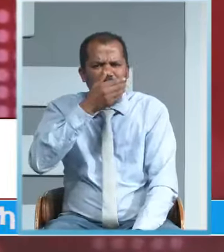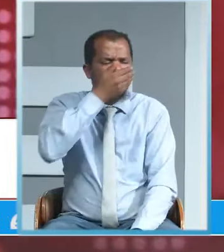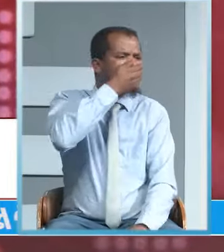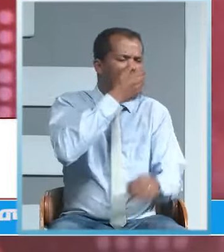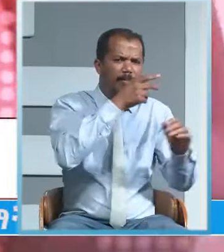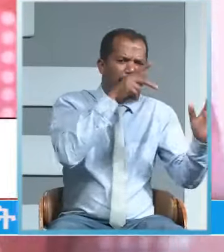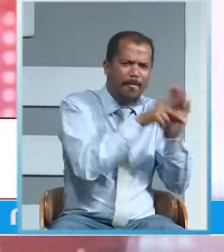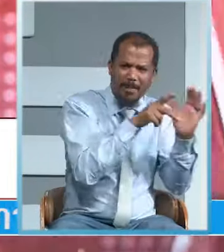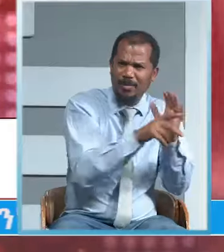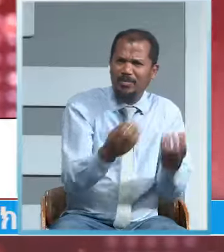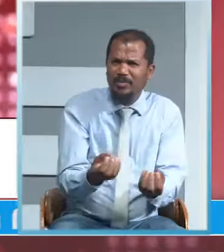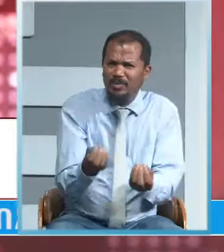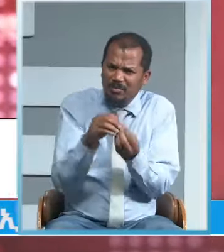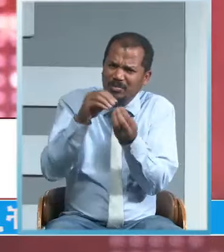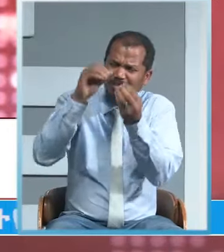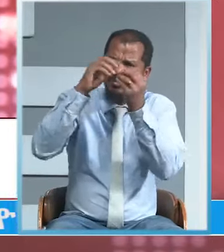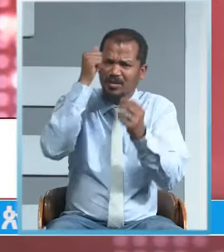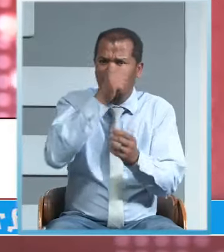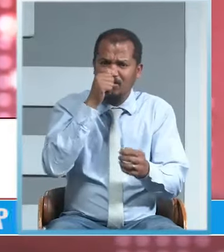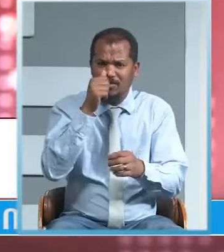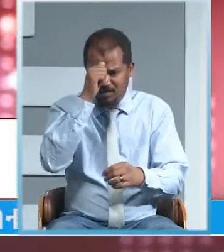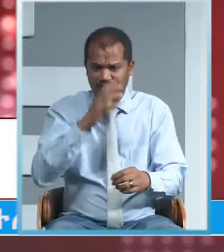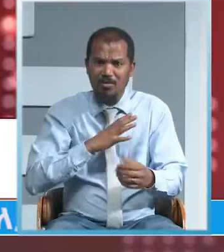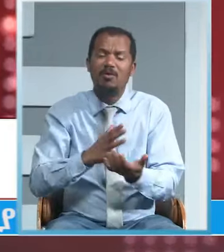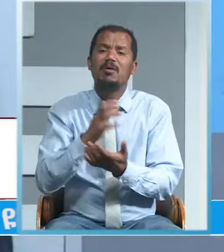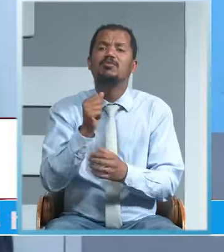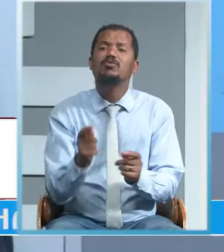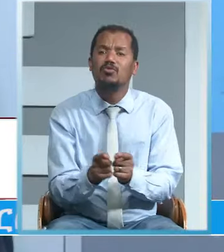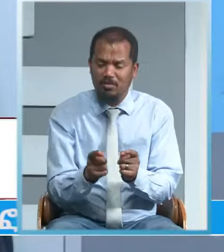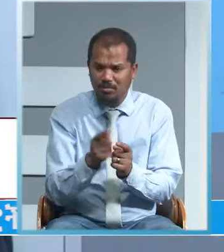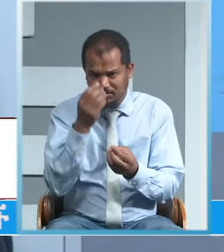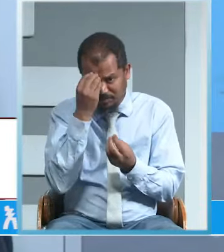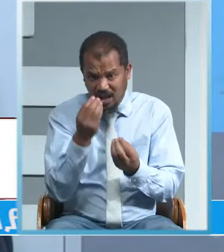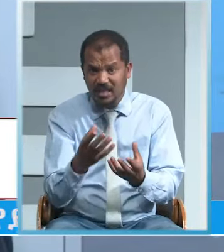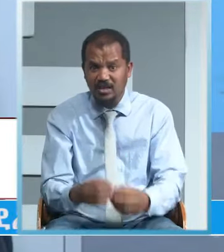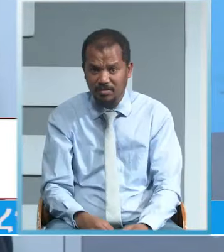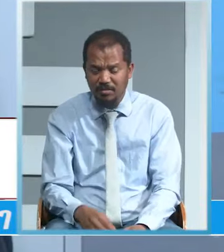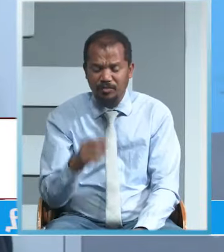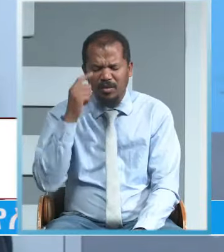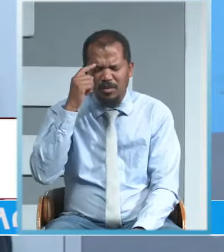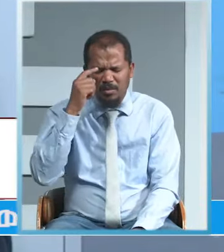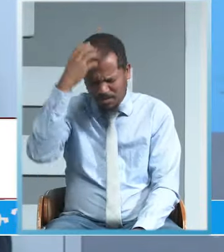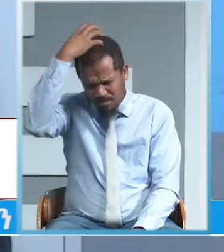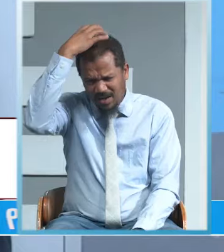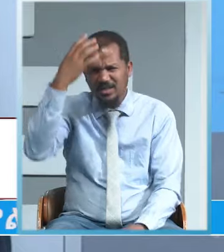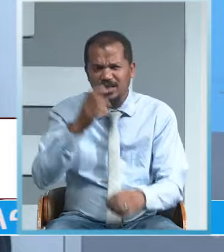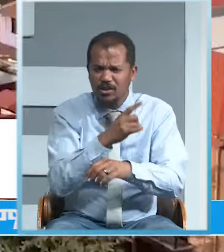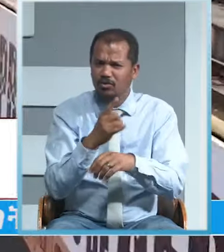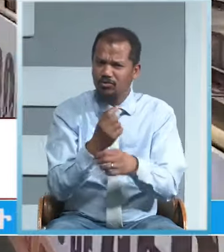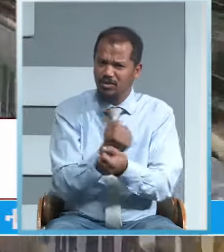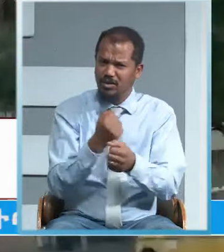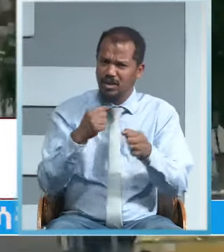እገታና ግድያ እየተባባሰ ነው ሲል የኢትዮጵያ ሰብአዊ መብት ጉባኤ አሳሰበም። መንግስት የዜጎችን